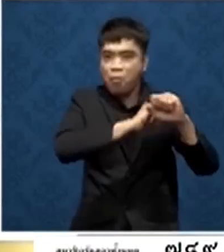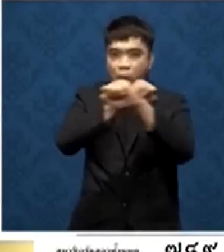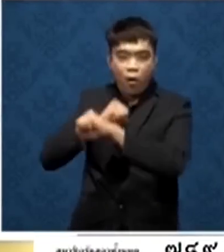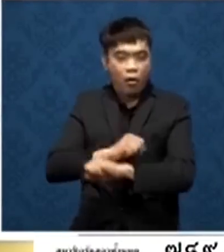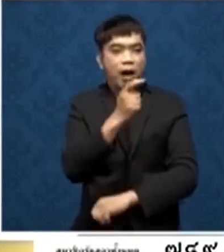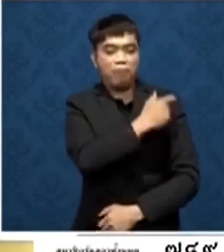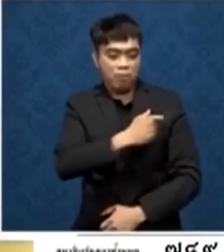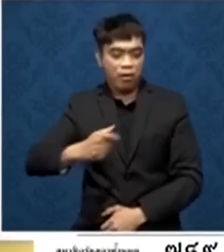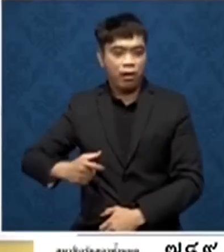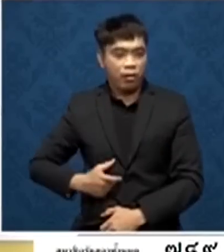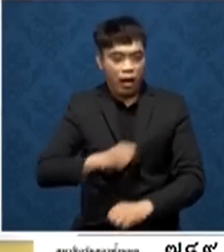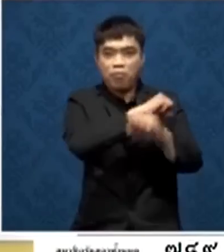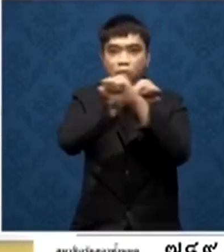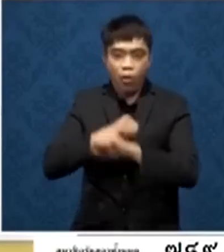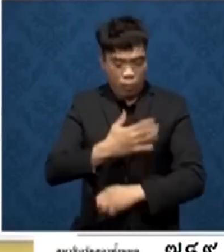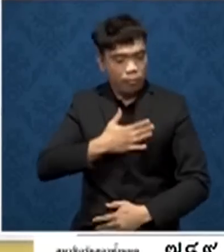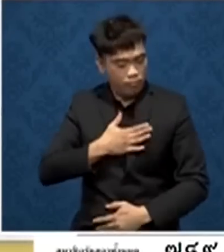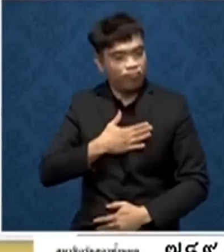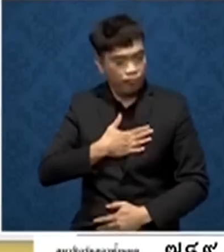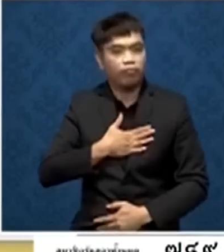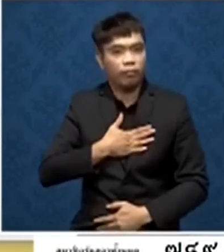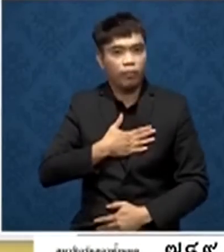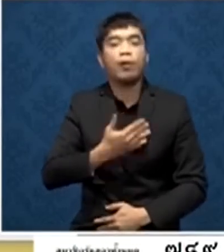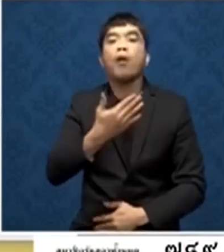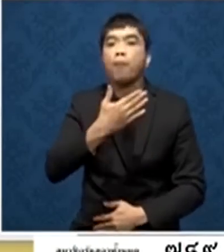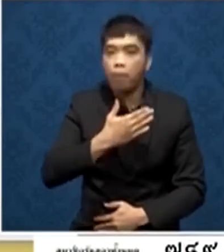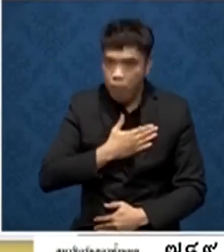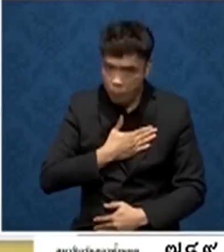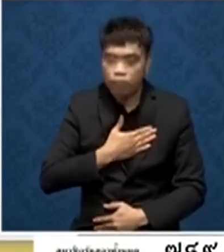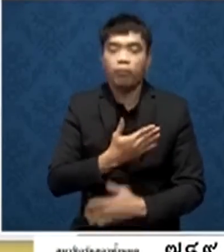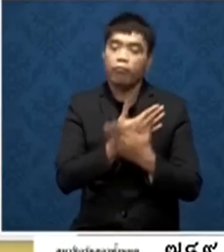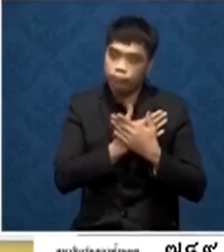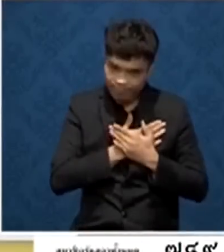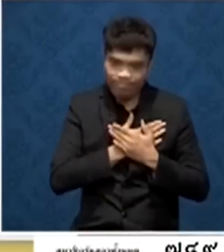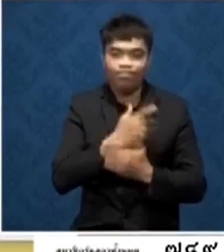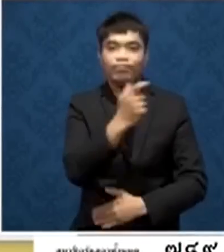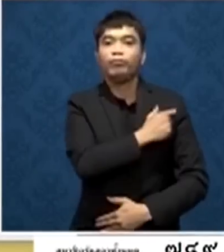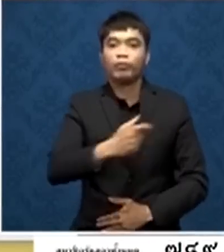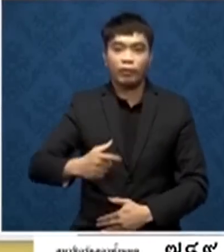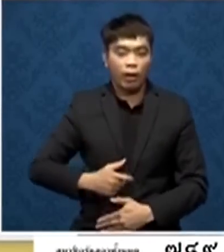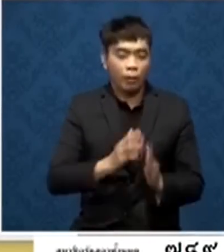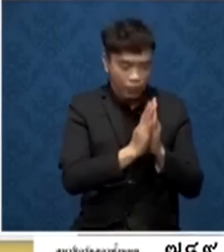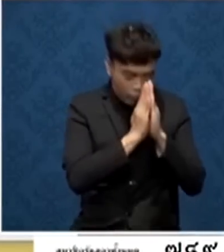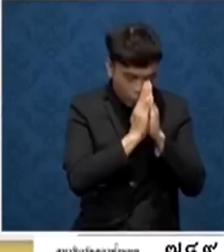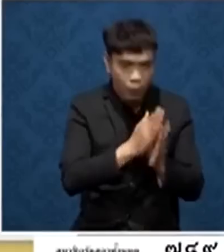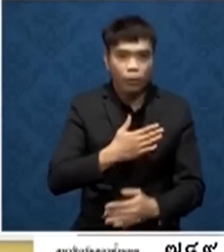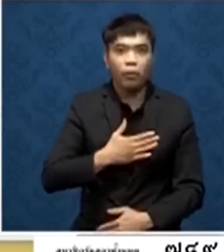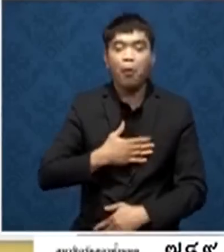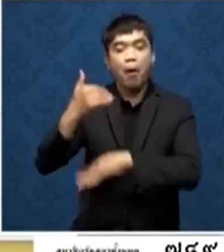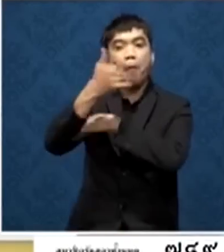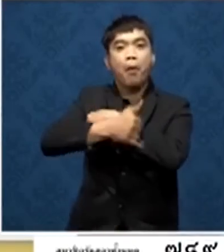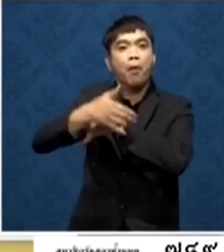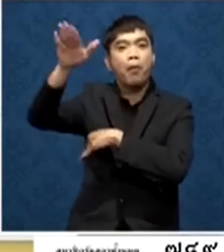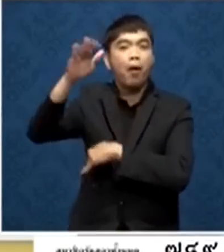ด้วยหัวใจด้วยเลือกเนื้อของผมผมเรียนว่าผมชาติพันธุ์ครับโอ้ผมมาจากการประเทศตาผมก็จะต่างประเทศ